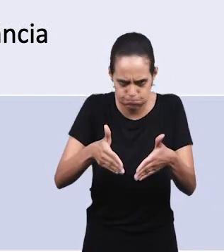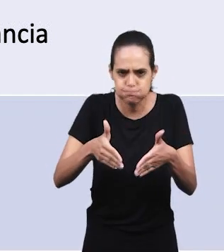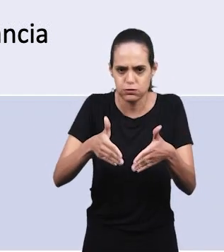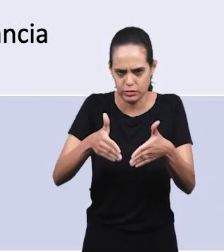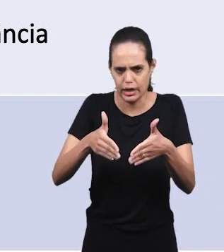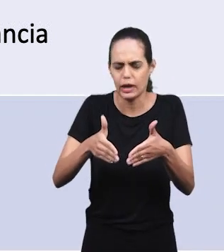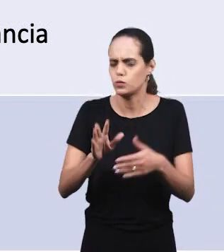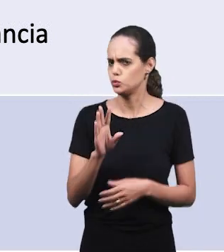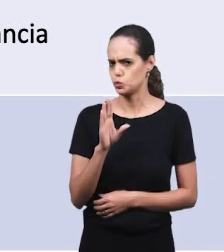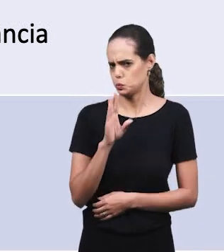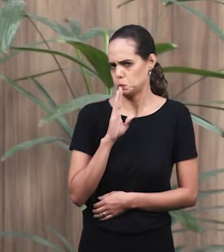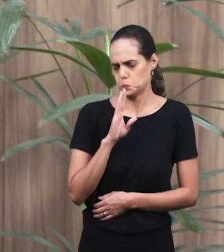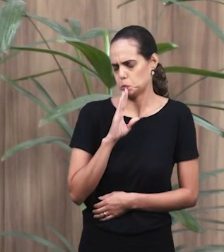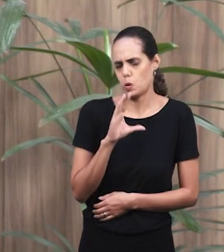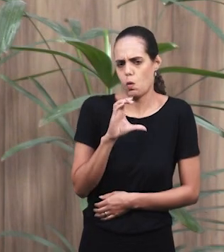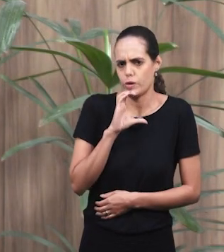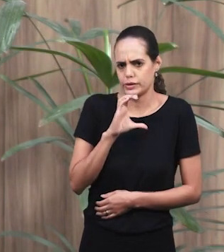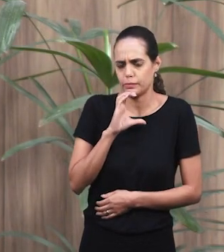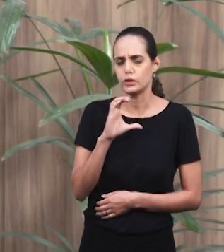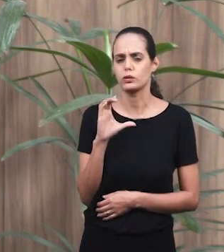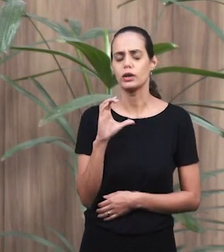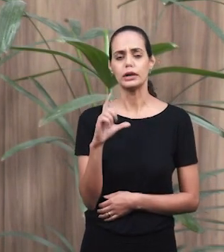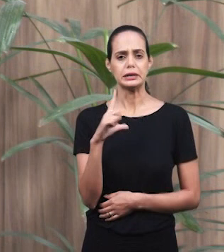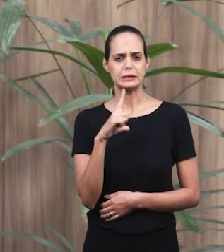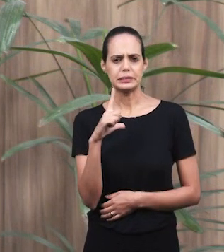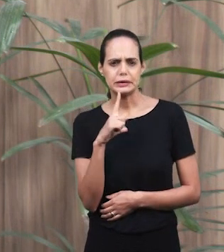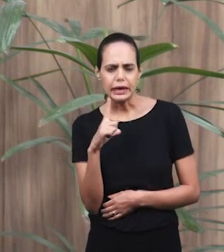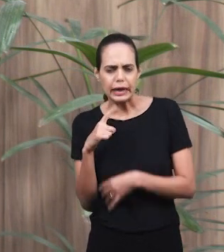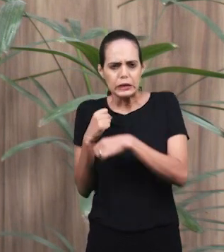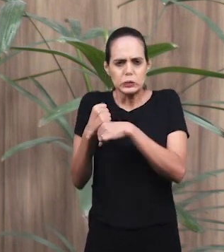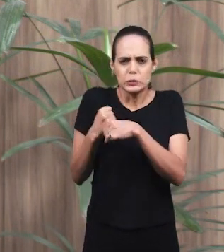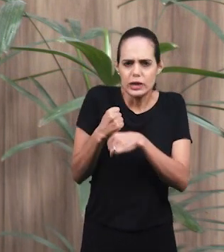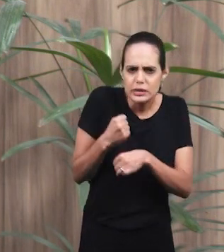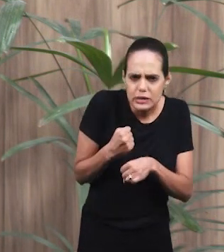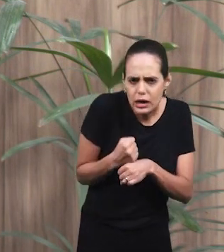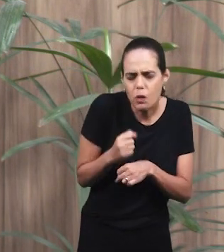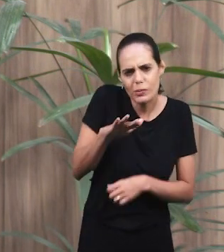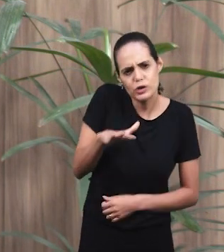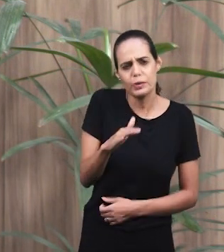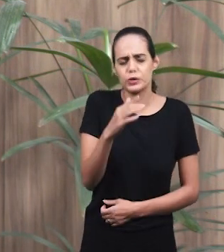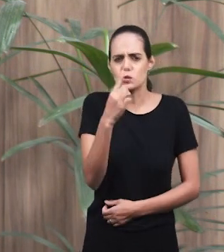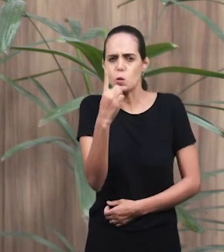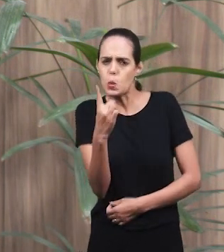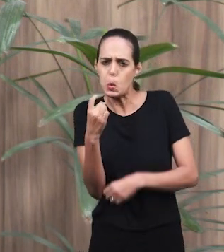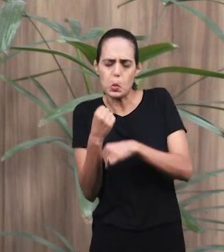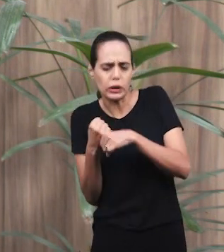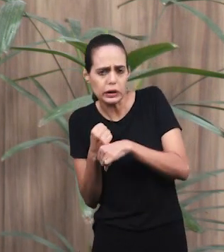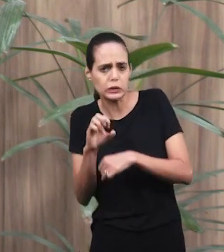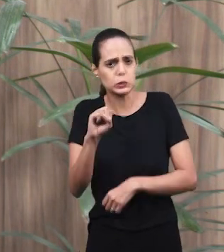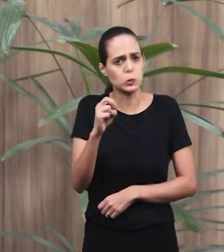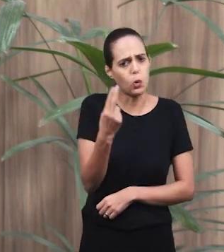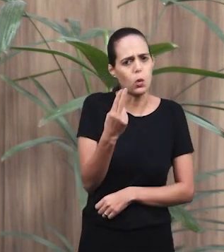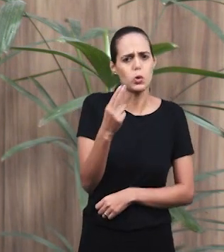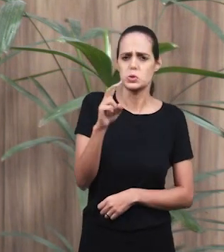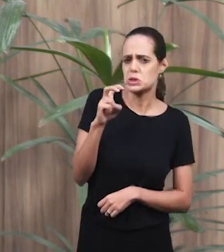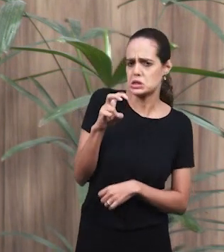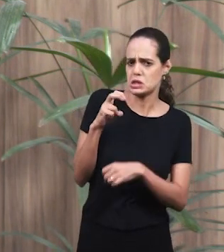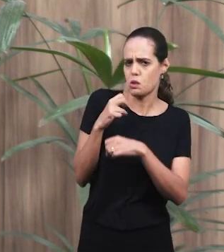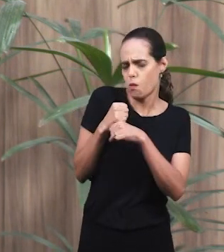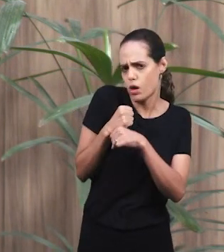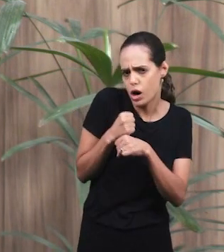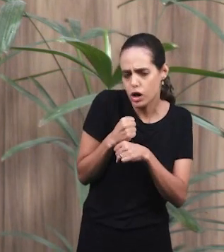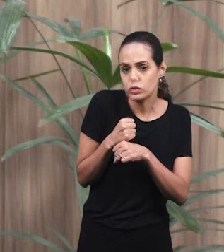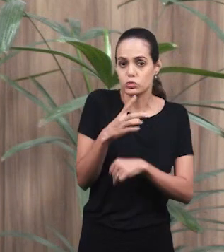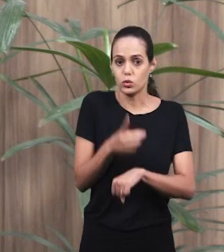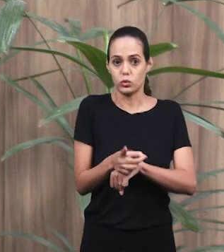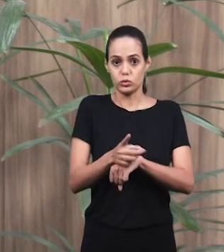mestrado et doctorat, avec un sujet plus approfondi sur un sujet. La durée varie entre 1